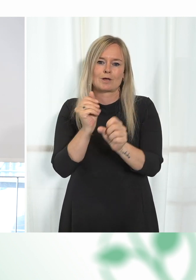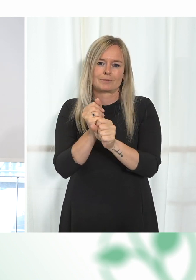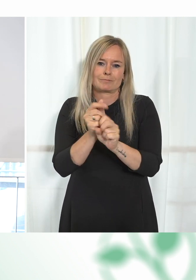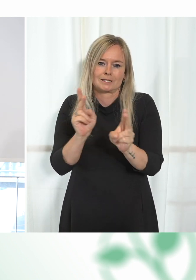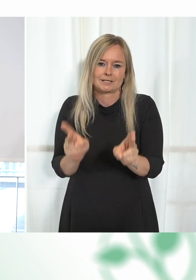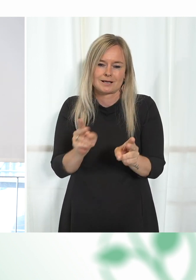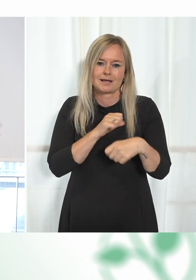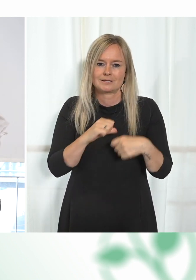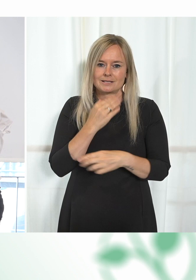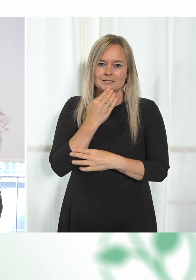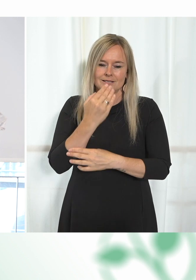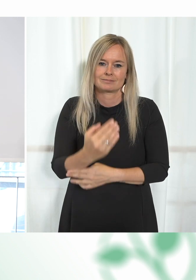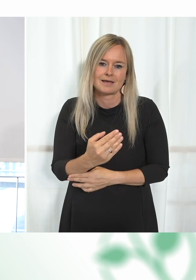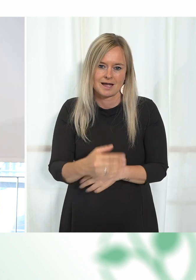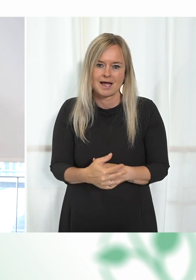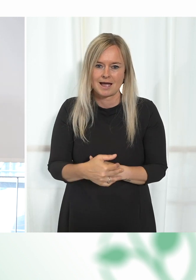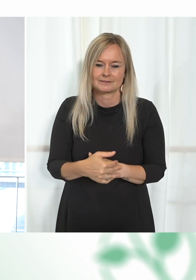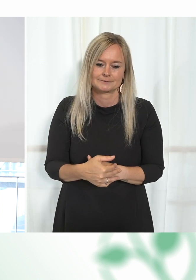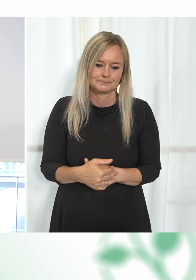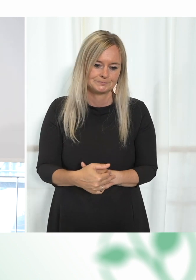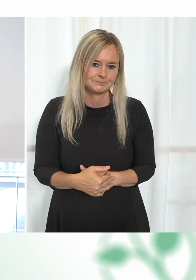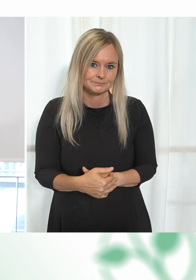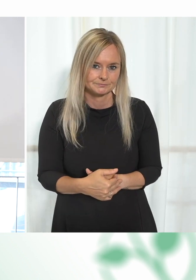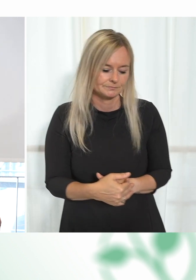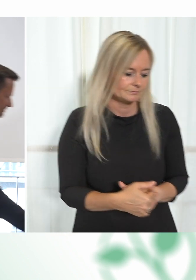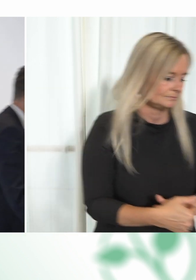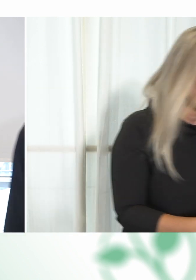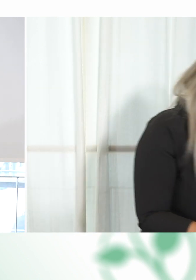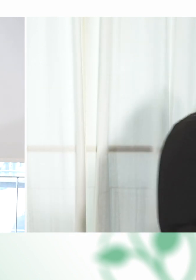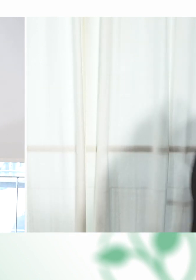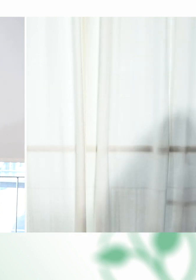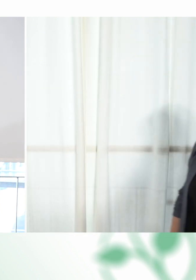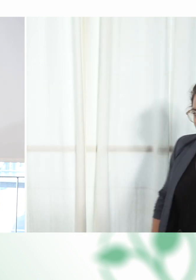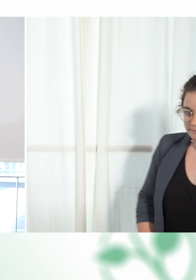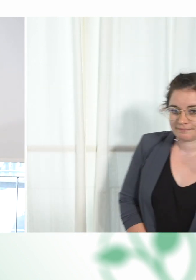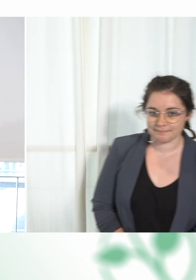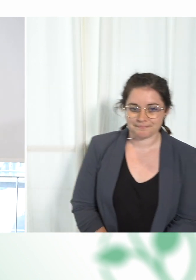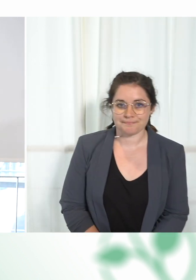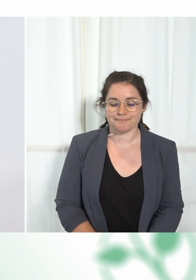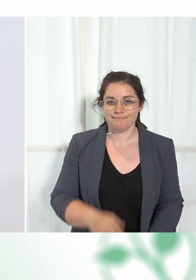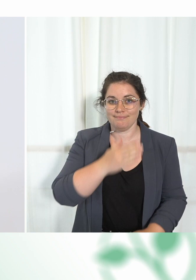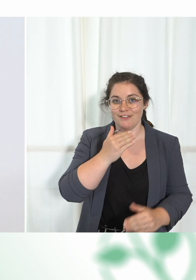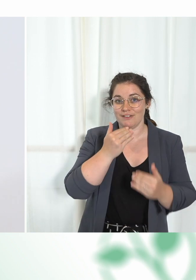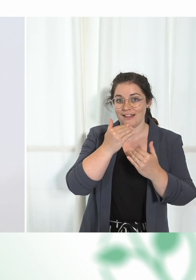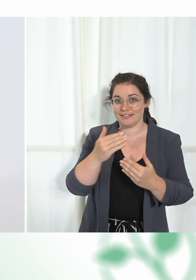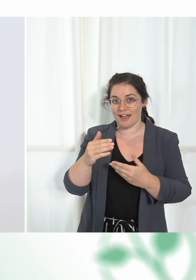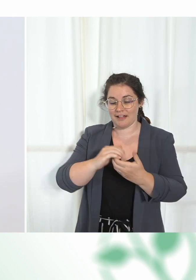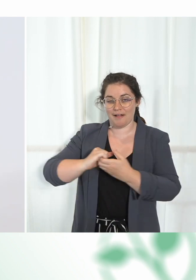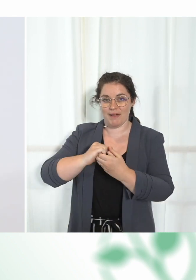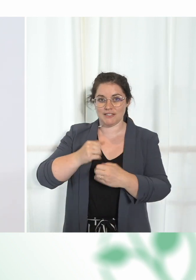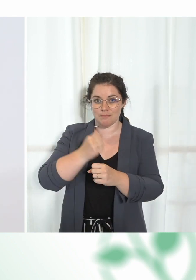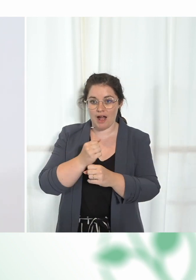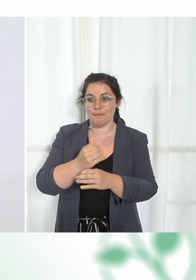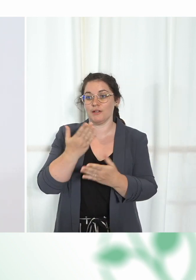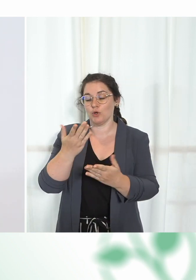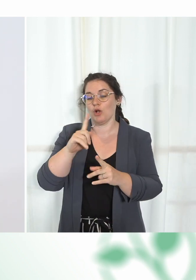Christian Altmann, für das gemeinsame Arbeiten und das dafür sorgen, dass diese Beschäftigungsquote bei